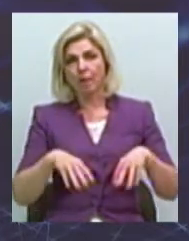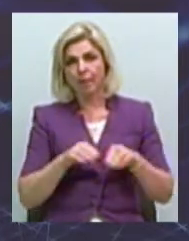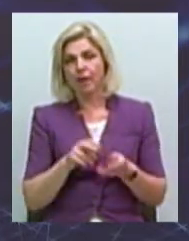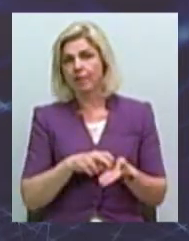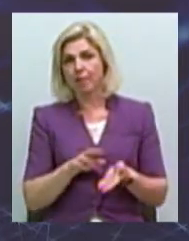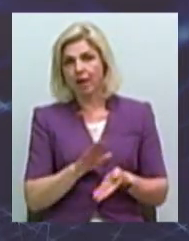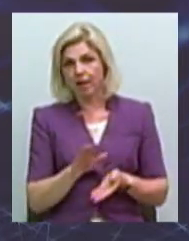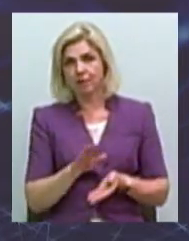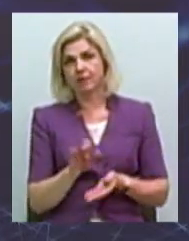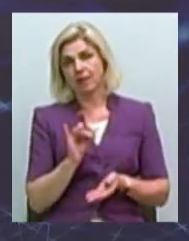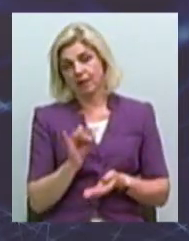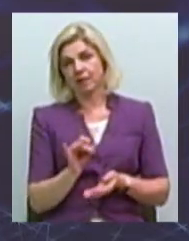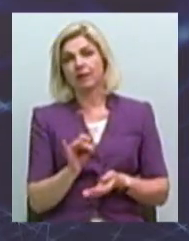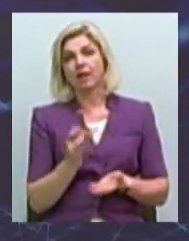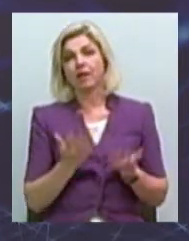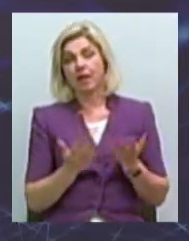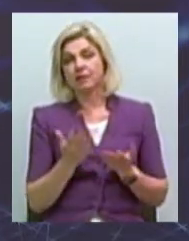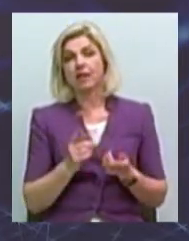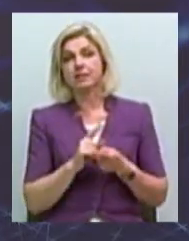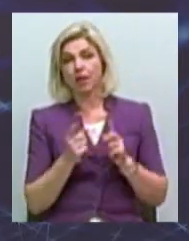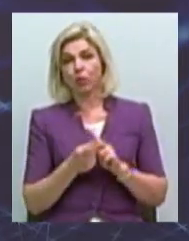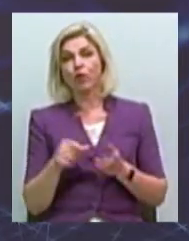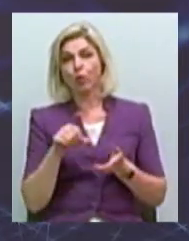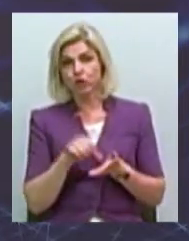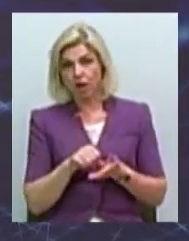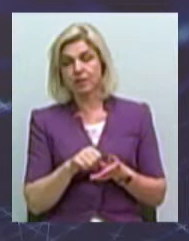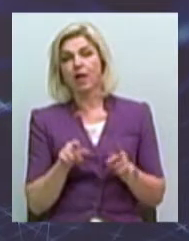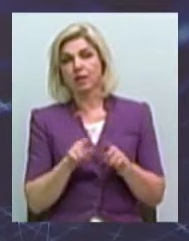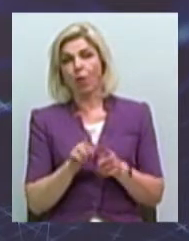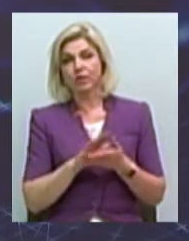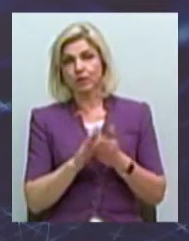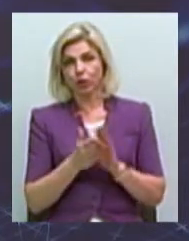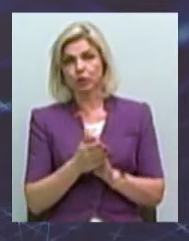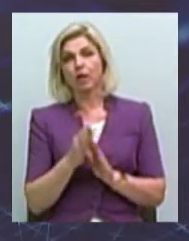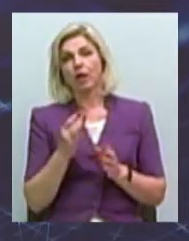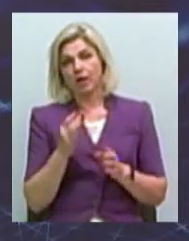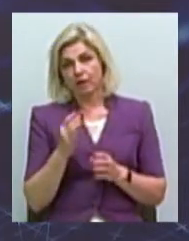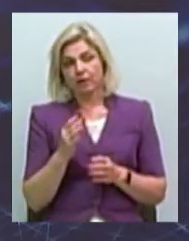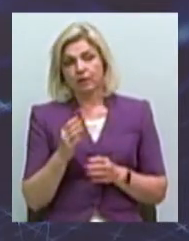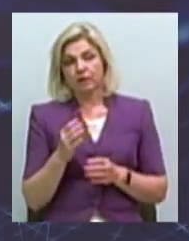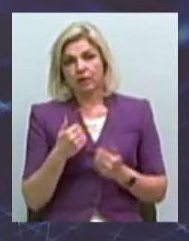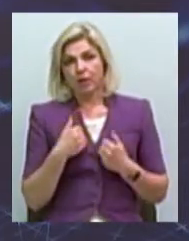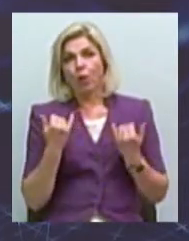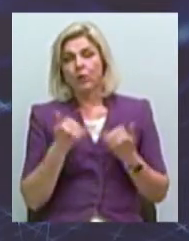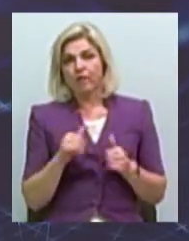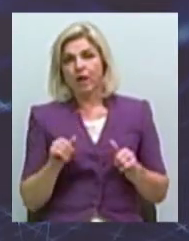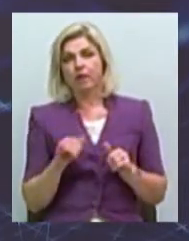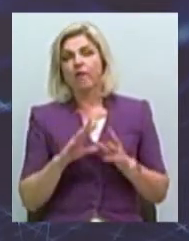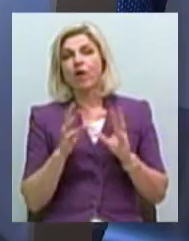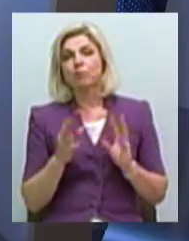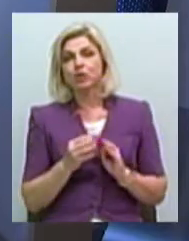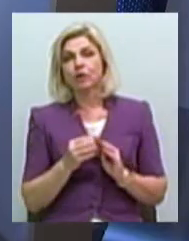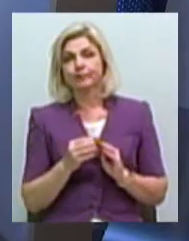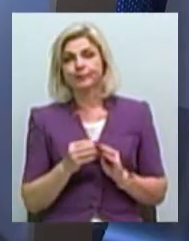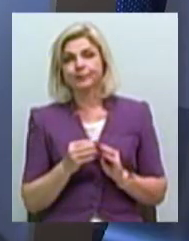бояться. И если мы становимся участниками такой ситуации, иной, мне удивляет вообще, как